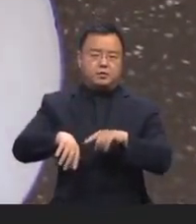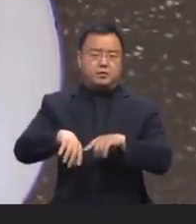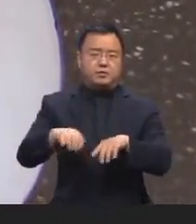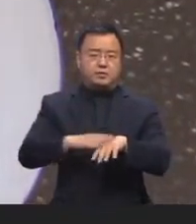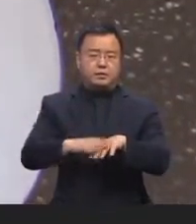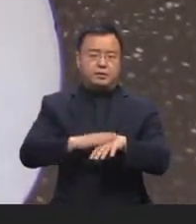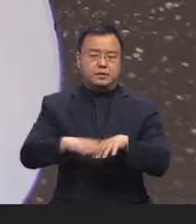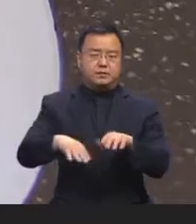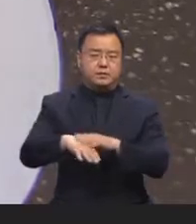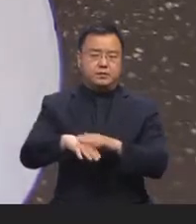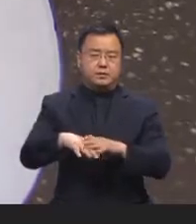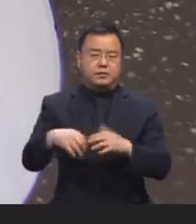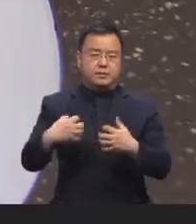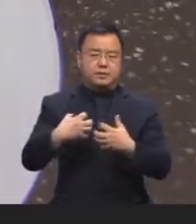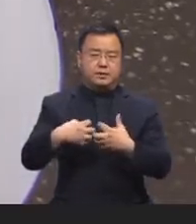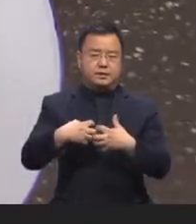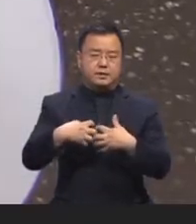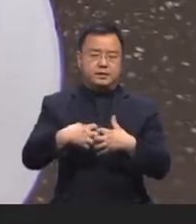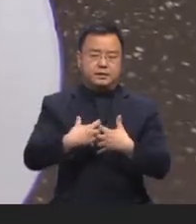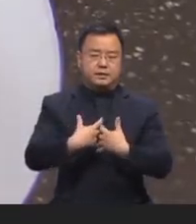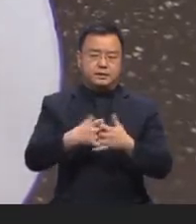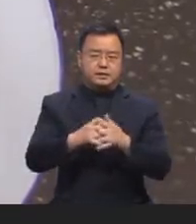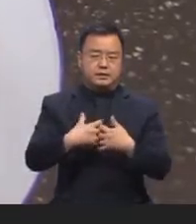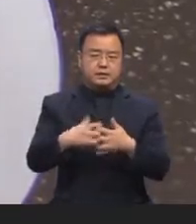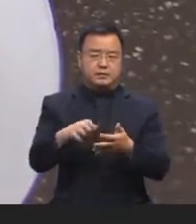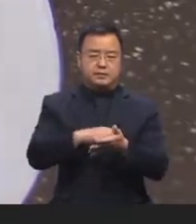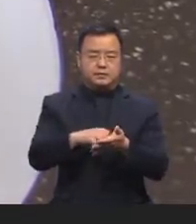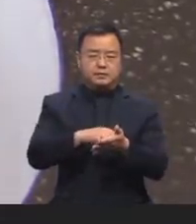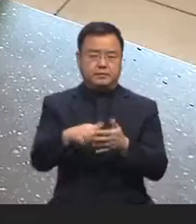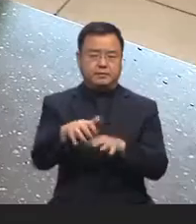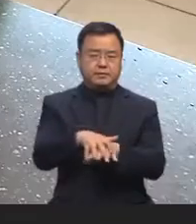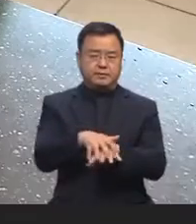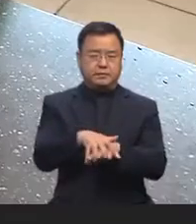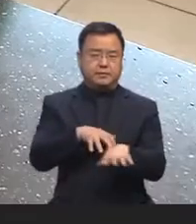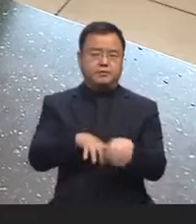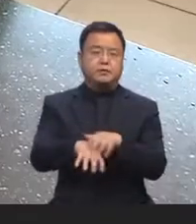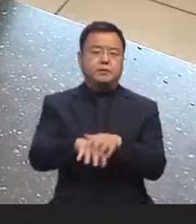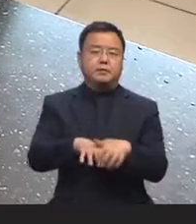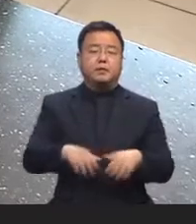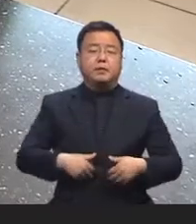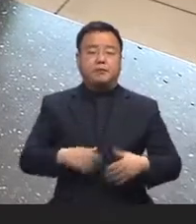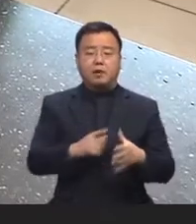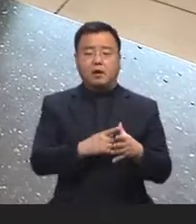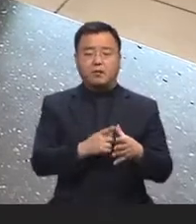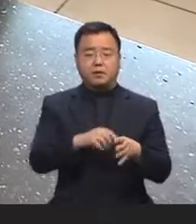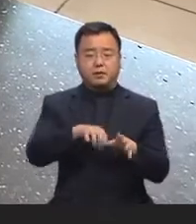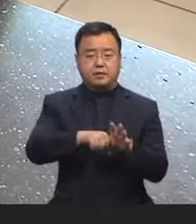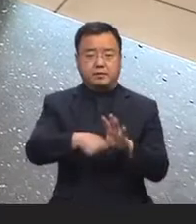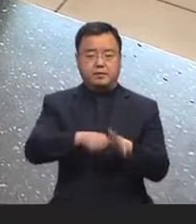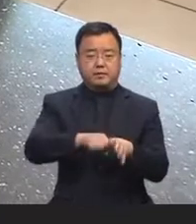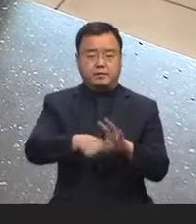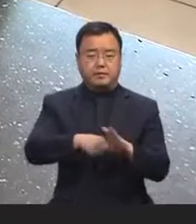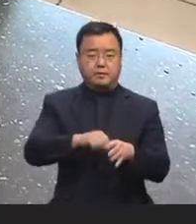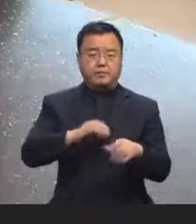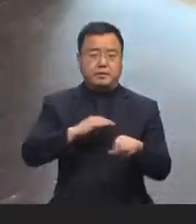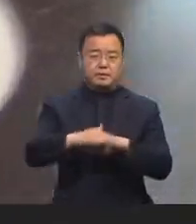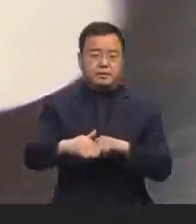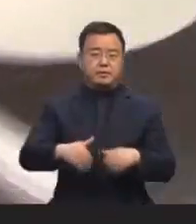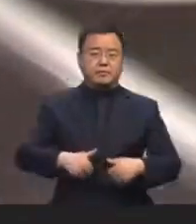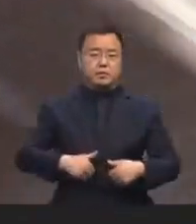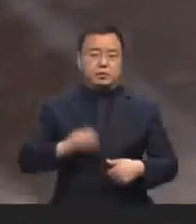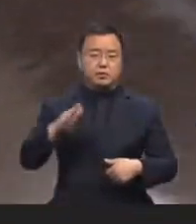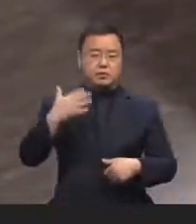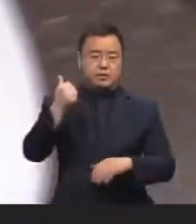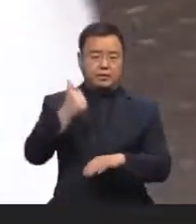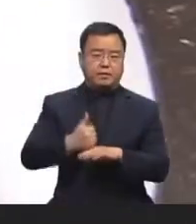닫고 손 깍지를 껴서 손가락 사이사이 도 씻어줍니다 엄지 손가락은 다른 편 손바닥으로 돌려서 씻어주고